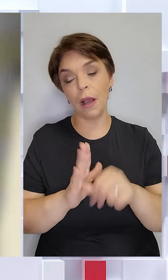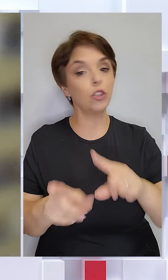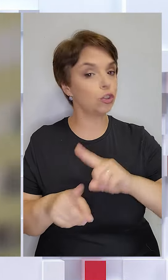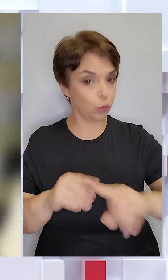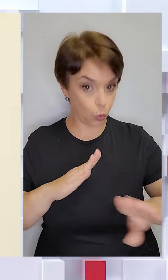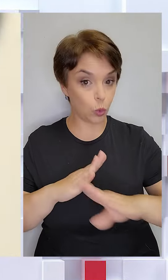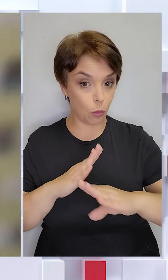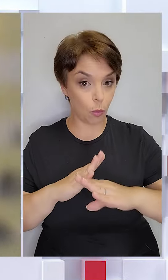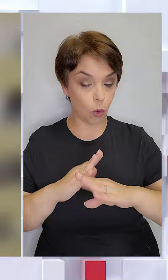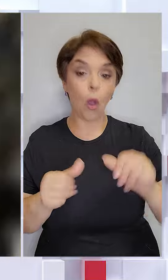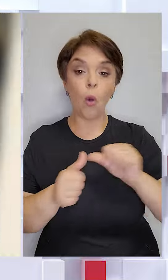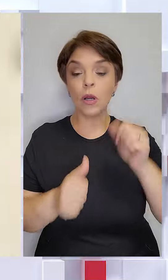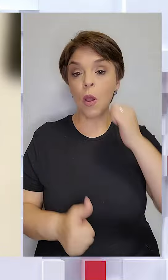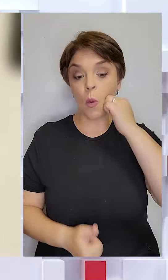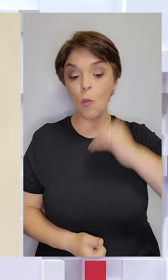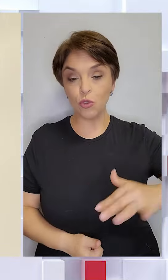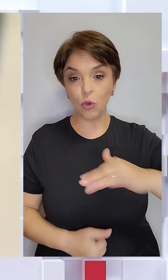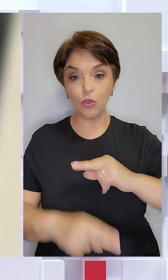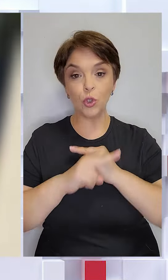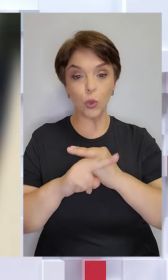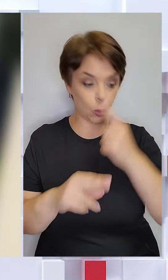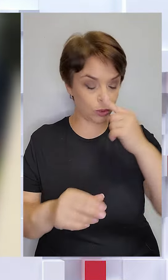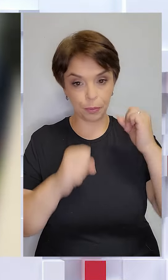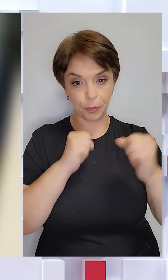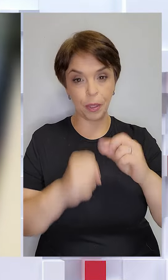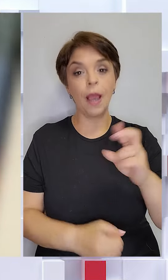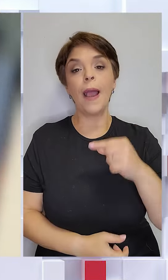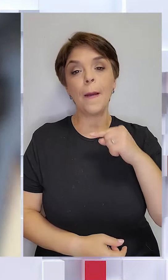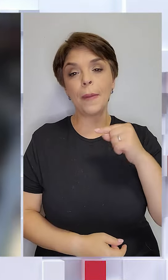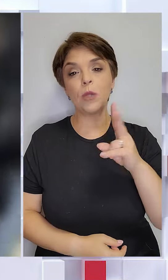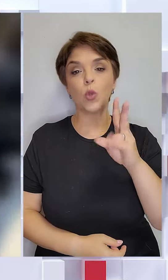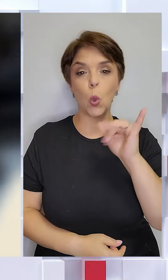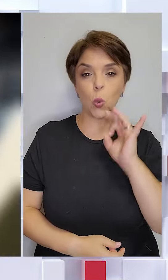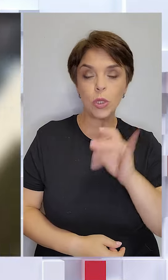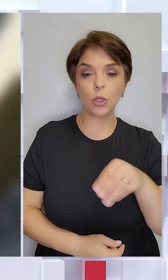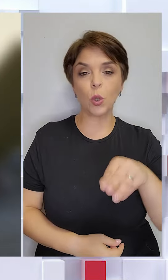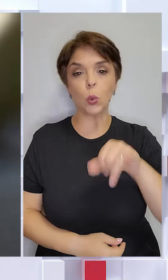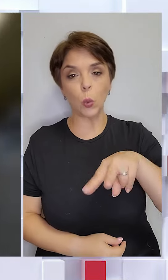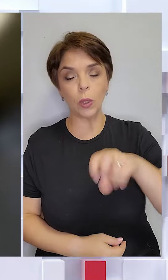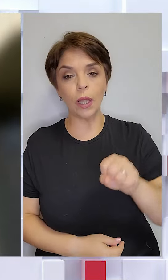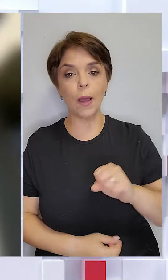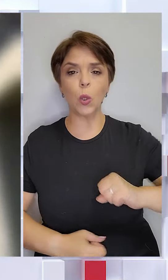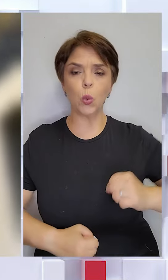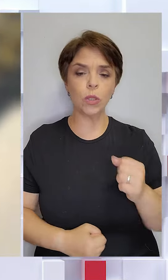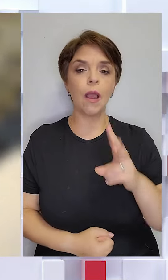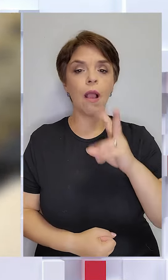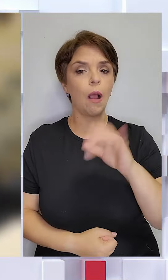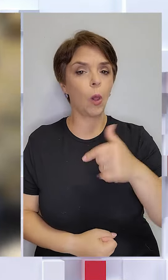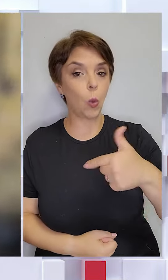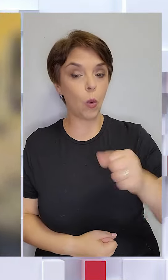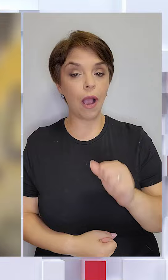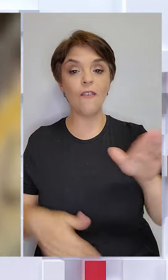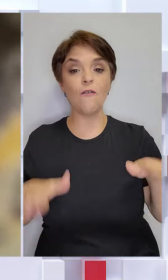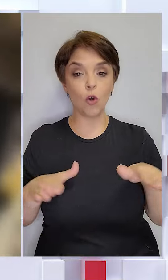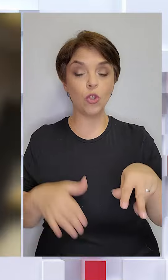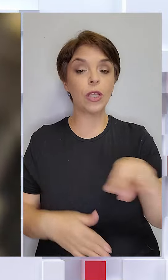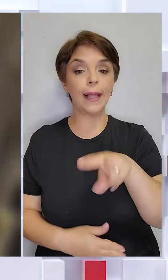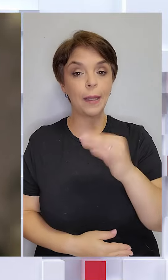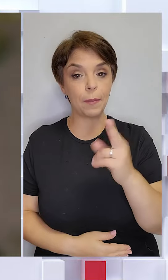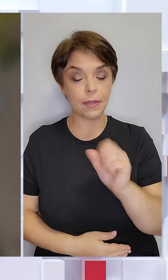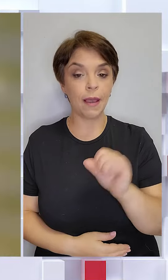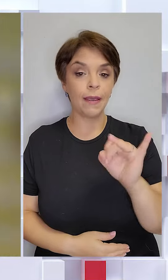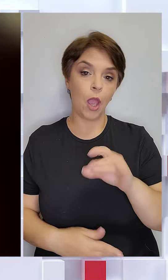швидкої допомоги. Окрім Московщини, дрони атакували Брянську, Курську, Тульську, Бєлгородську, Калузьку, Воронезьку, Липецьку